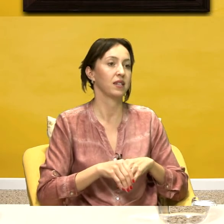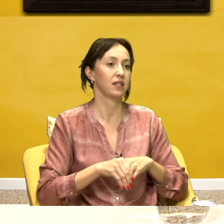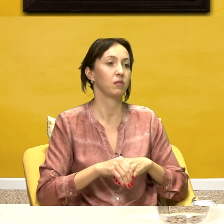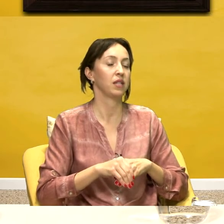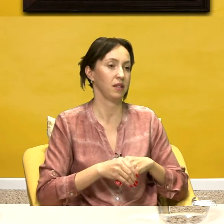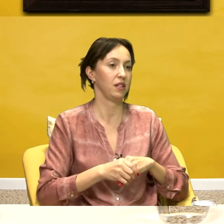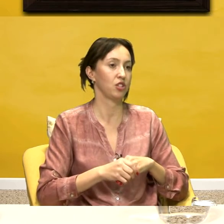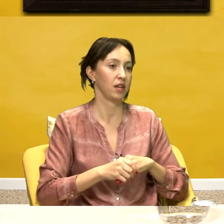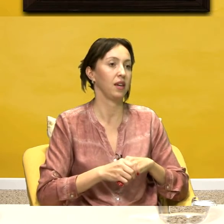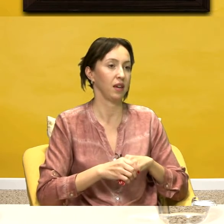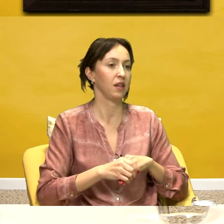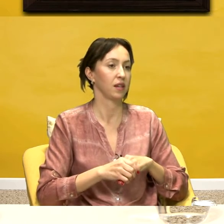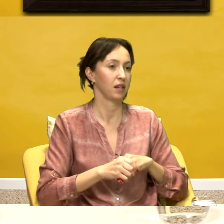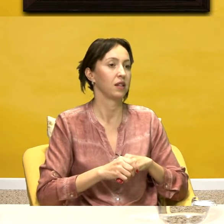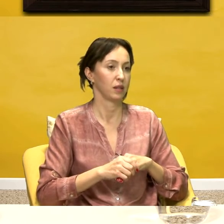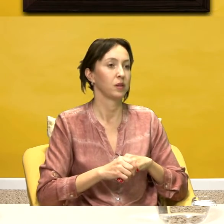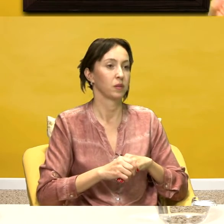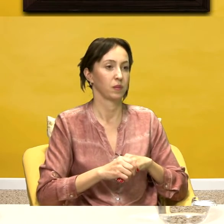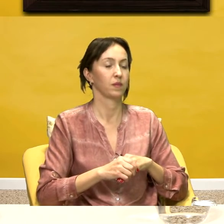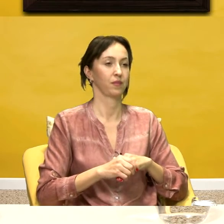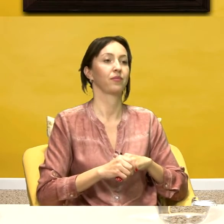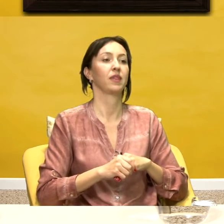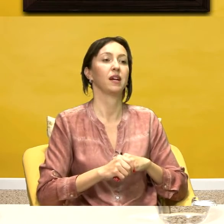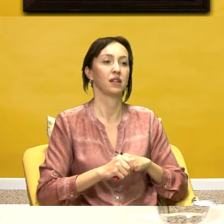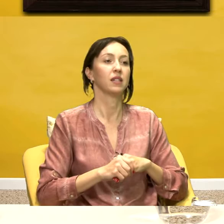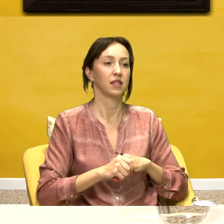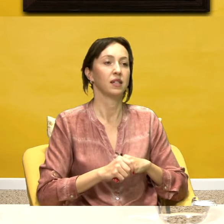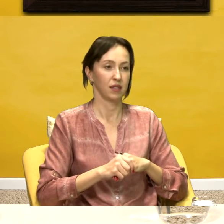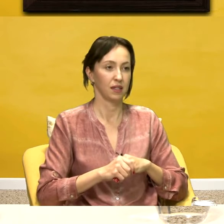Da, vrea să rămână în grija ei.